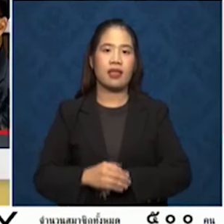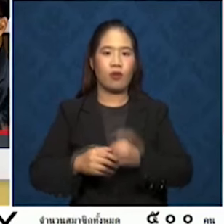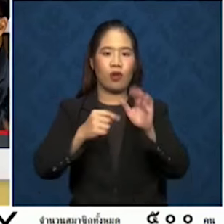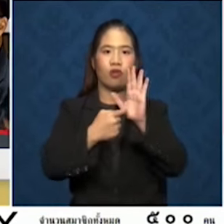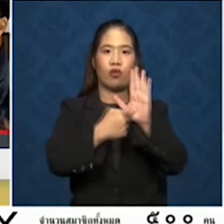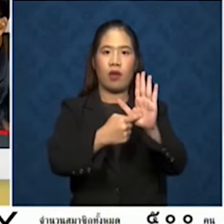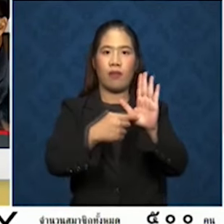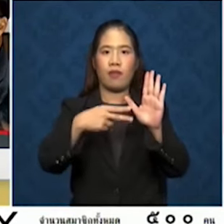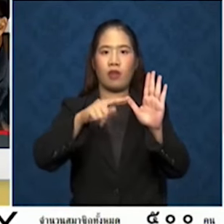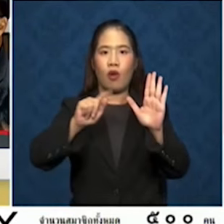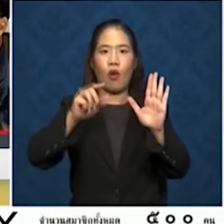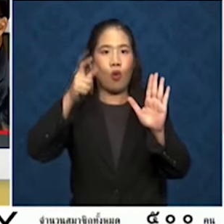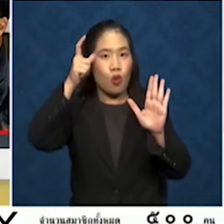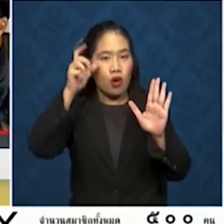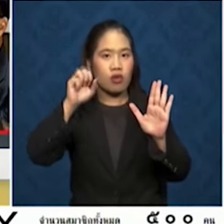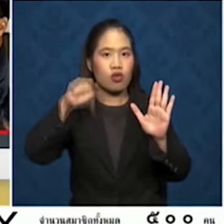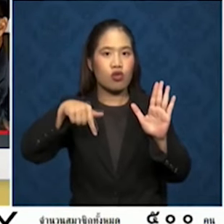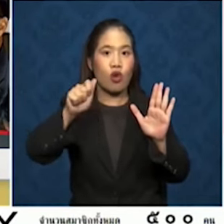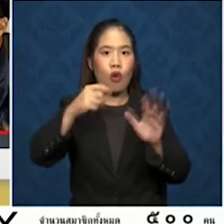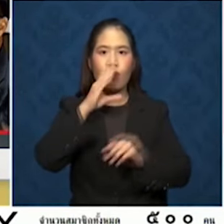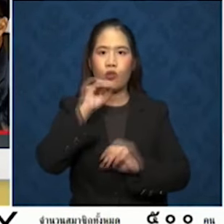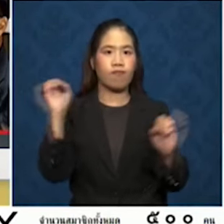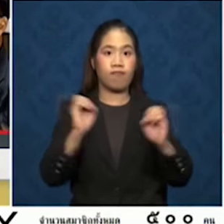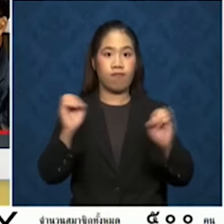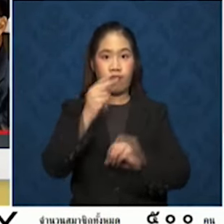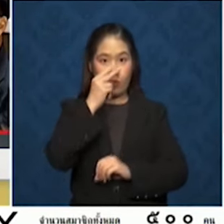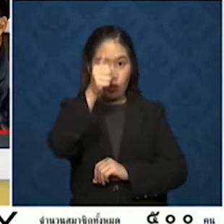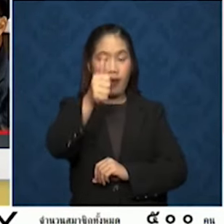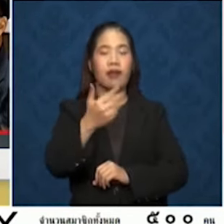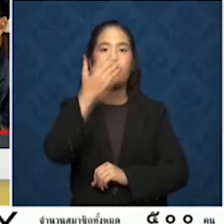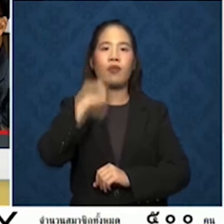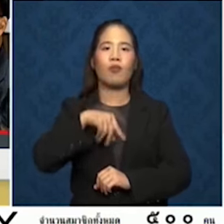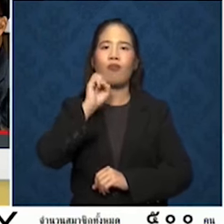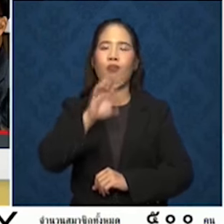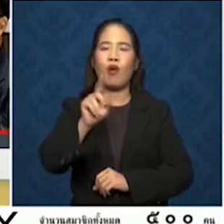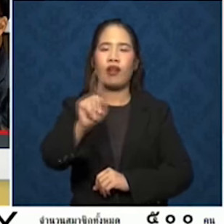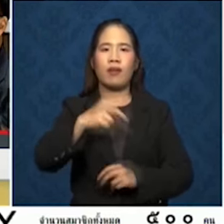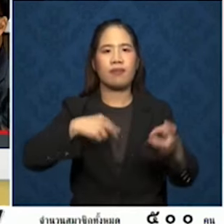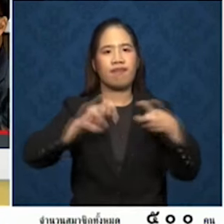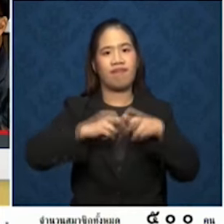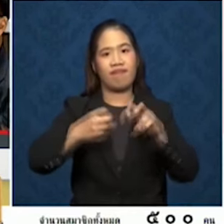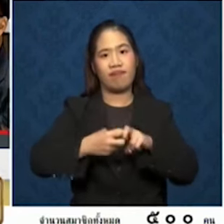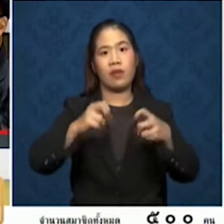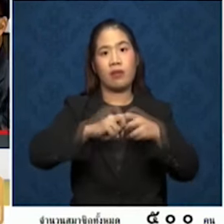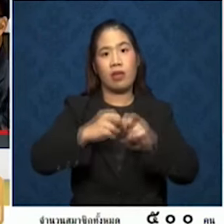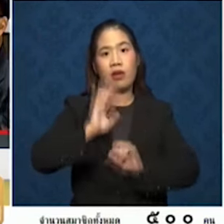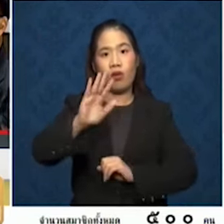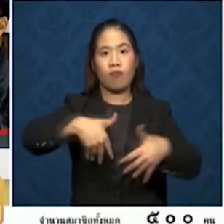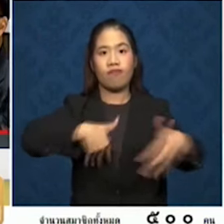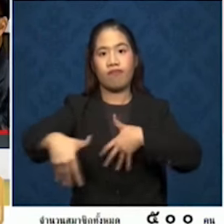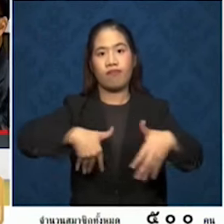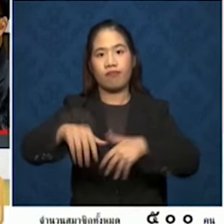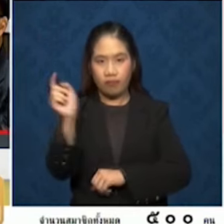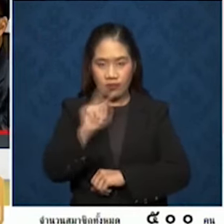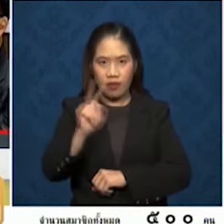แจกโฉนดผมไม่ได้พูดท่านไปดูได้แต่ผมกำลังบอกว่าปัญหาใหญ่ของประชาชนคนไทยคือ